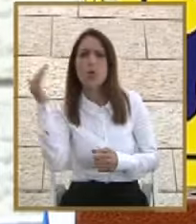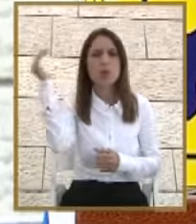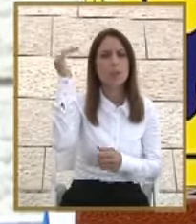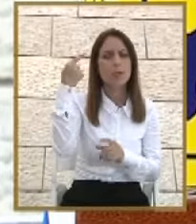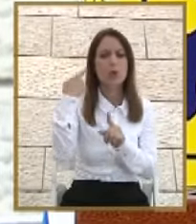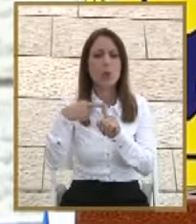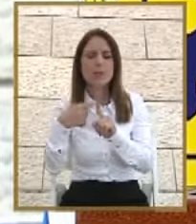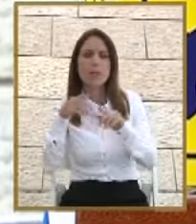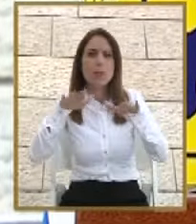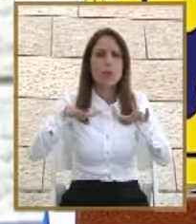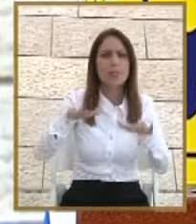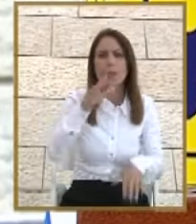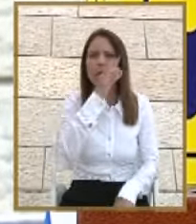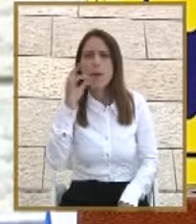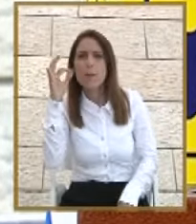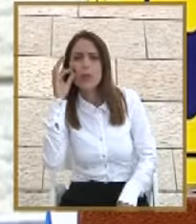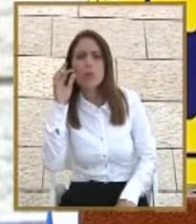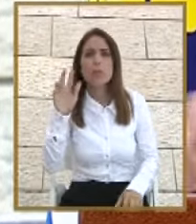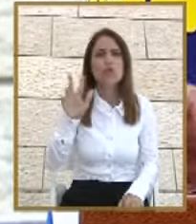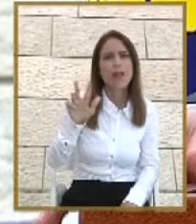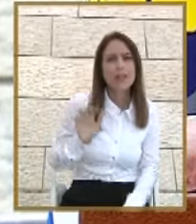מוסלמים, בדואים, צ'רקסים.